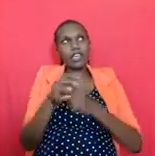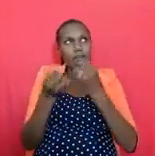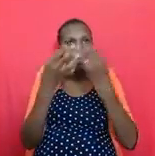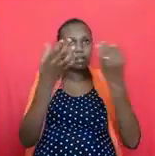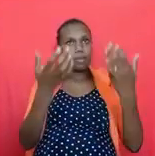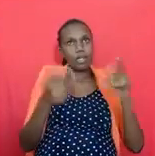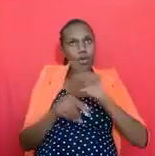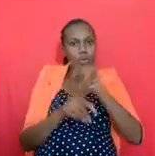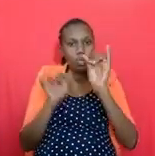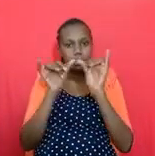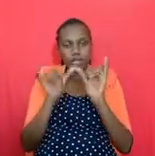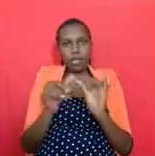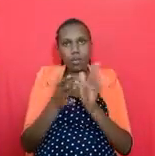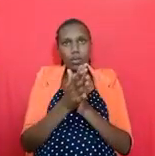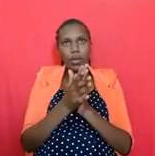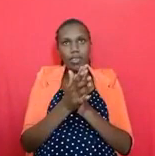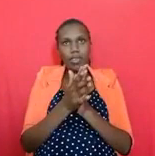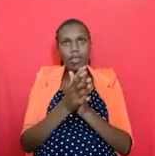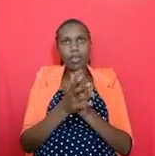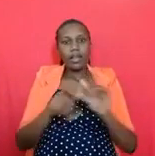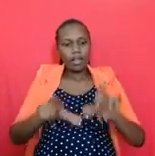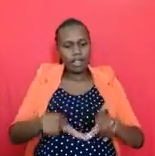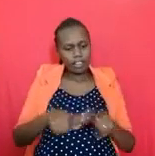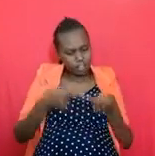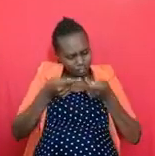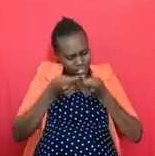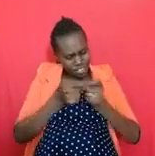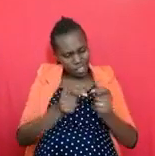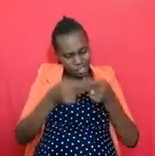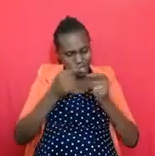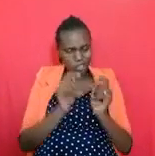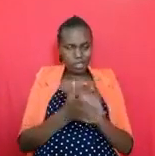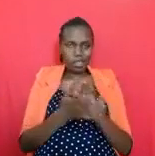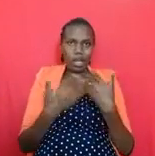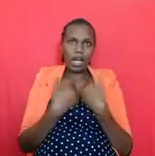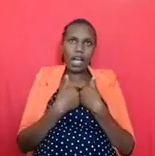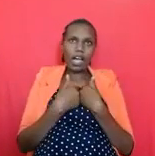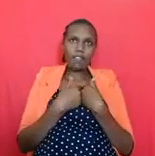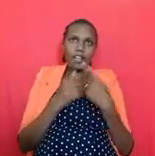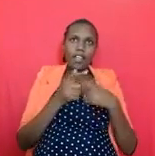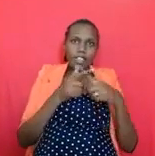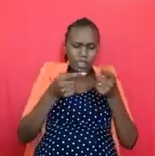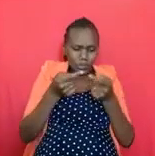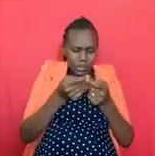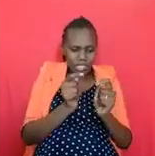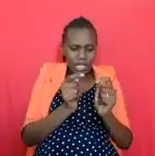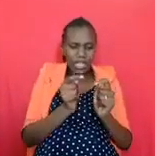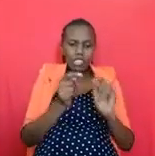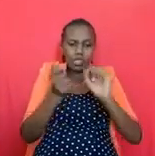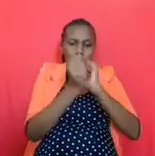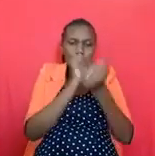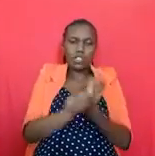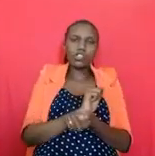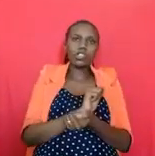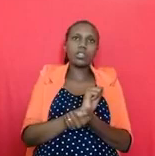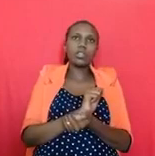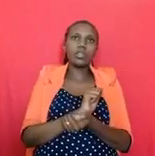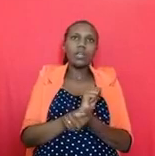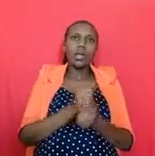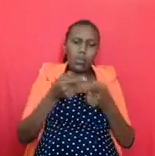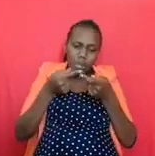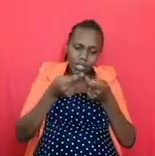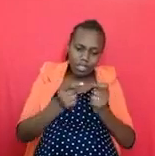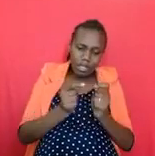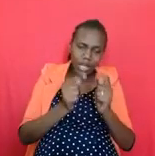ithuothe tuikaraga na muturire wa kigiano kugiana na turagiana tukienda kugaruruka